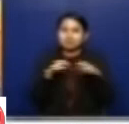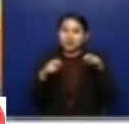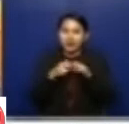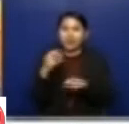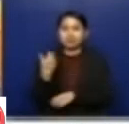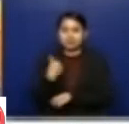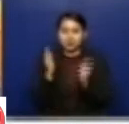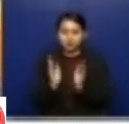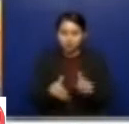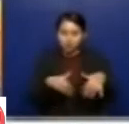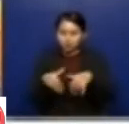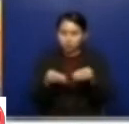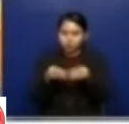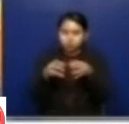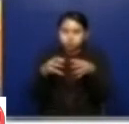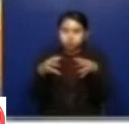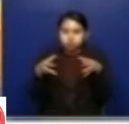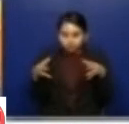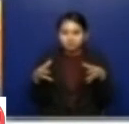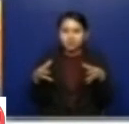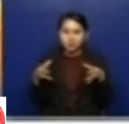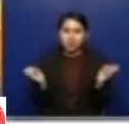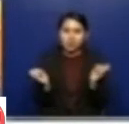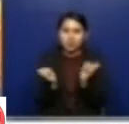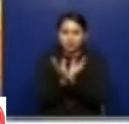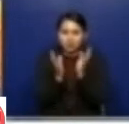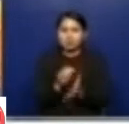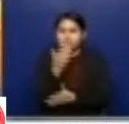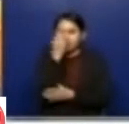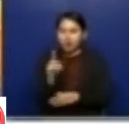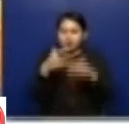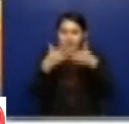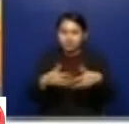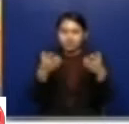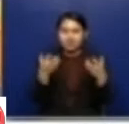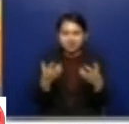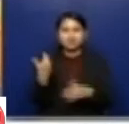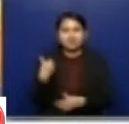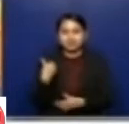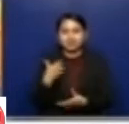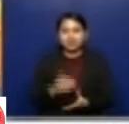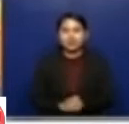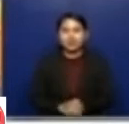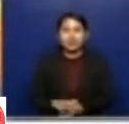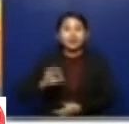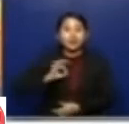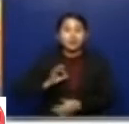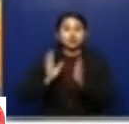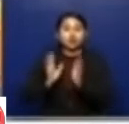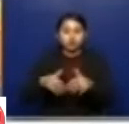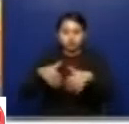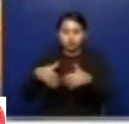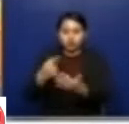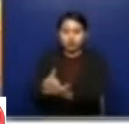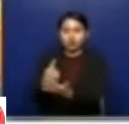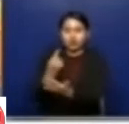บเห็นประชาชนจำนวนมากที่ต้องเผชิญกับการทำเหมืองแร่ด้วยกันทั้งสิ้นและแน่นอนว่าผู้แทนราษฎรที่อยู่ในพื้น